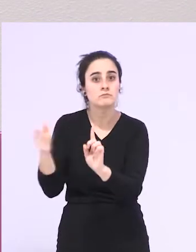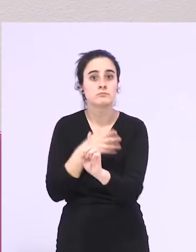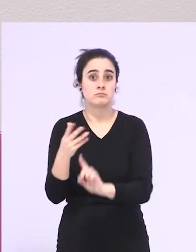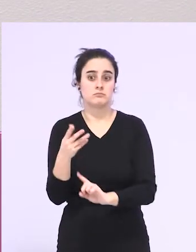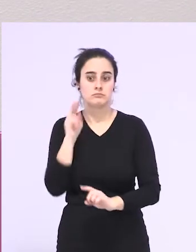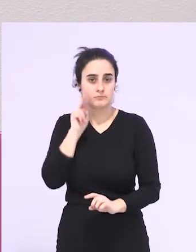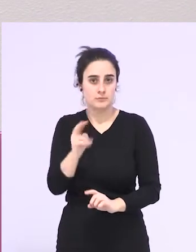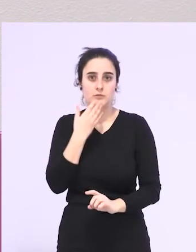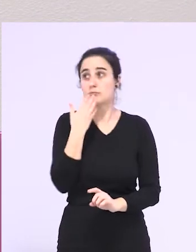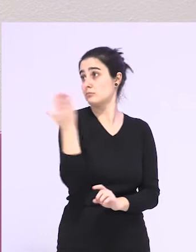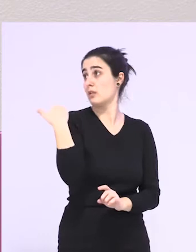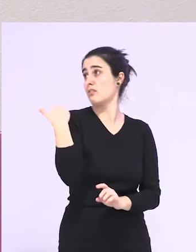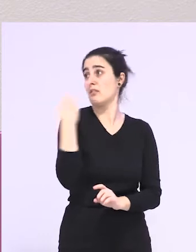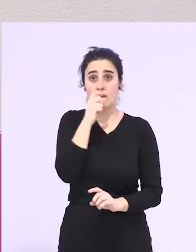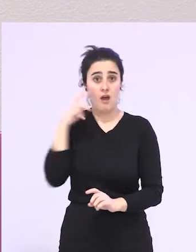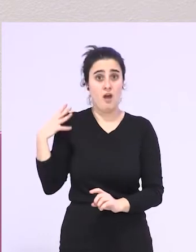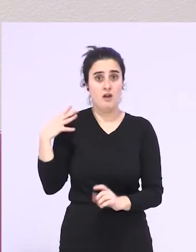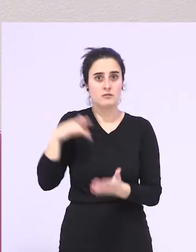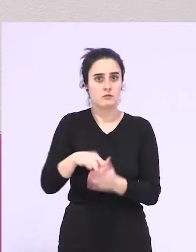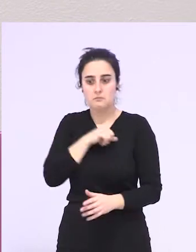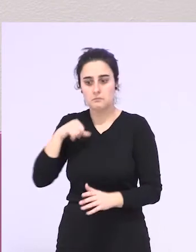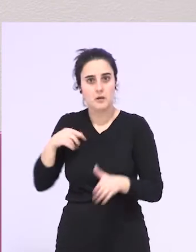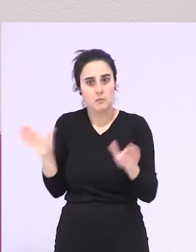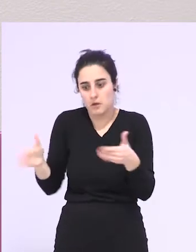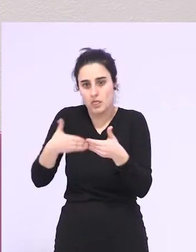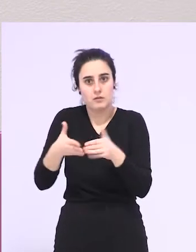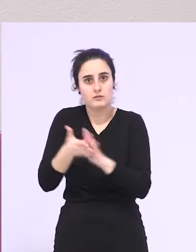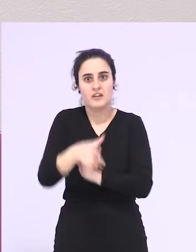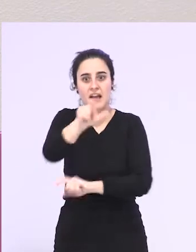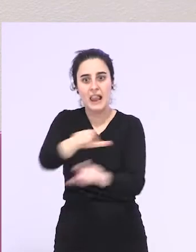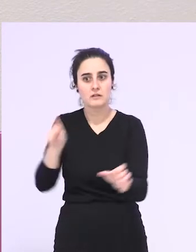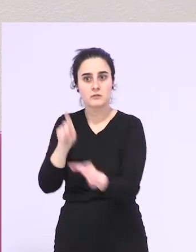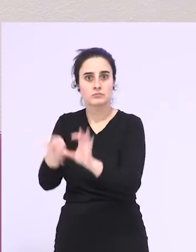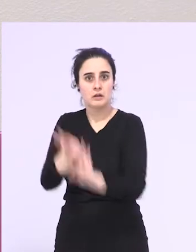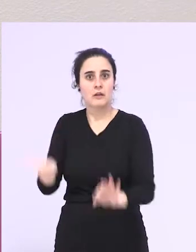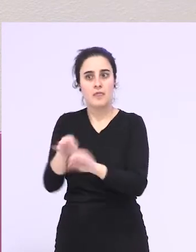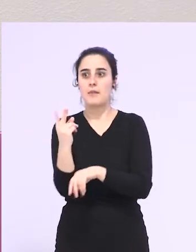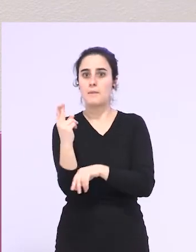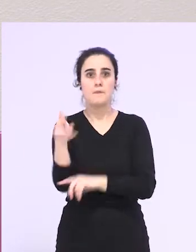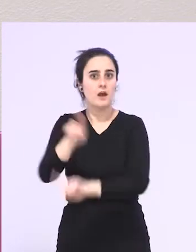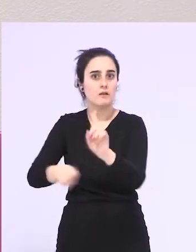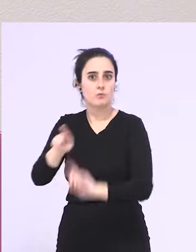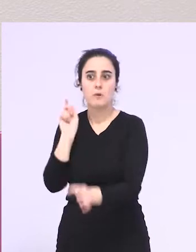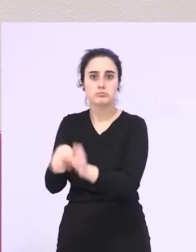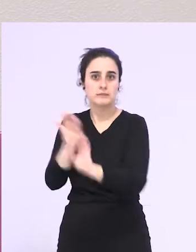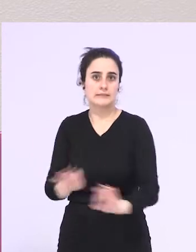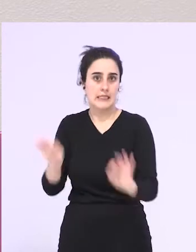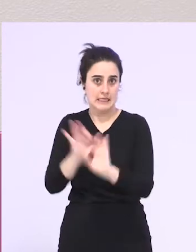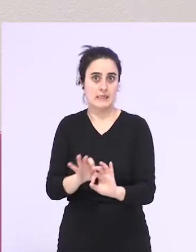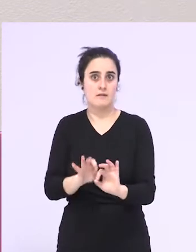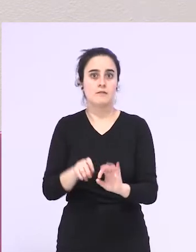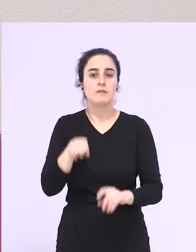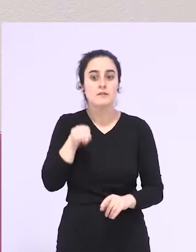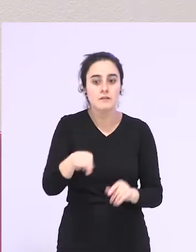orain dela oso urte gutxira arte, arazoera bat pribatua zen, ez? Inorretzen sartzen bikote baten arteko kontuetan, eta, bueno,